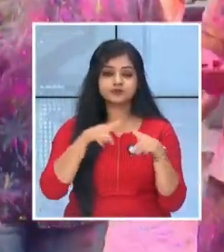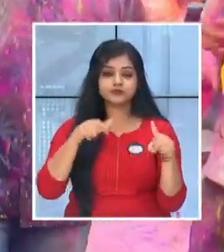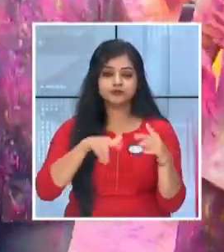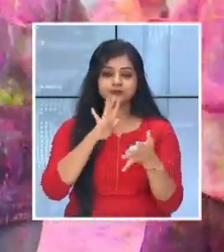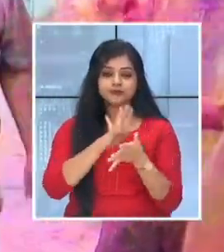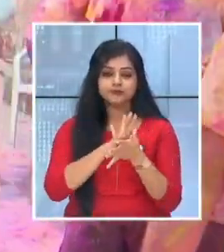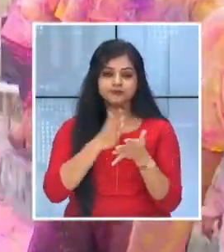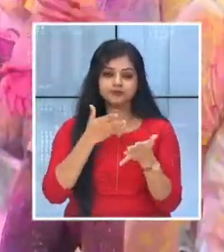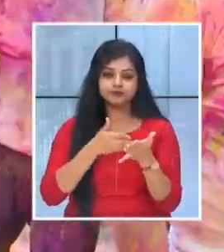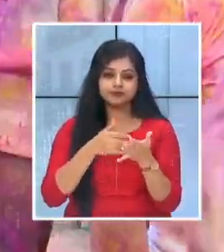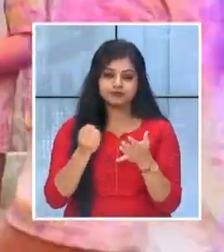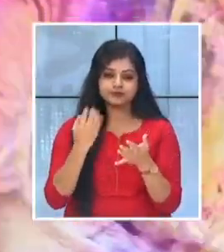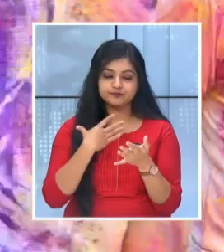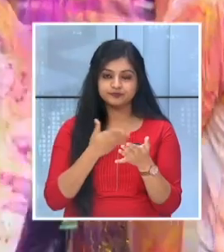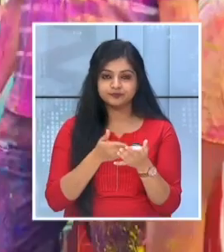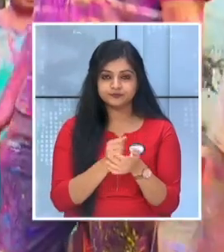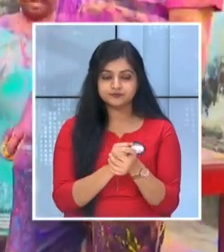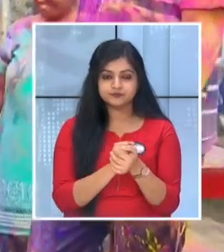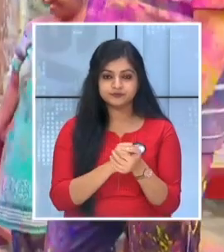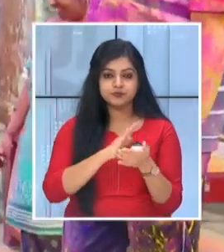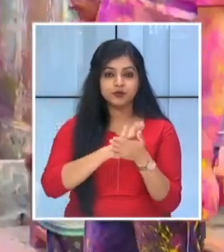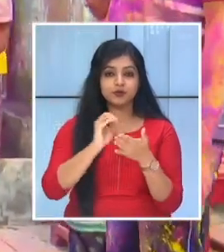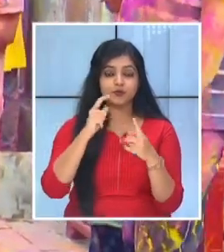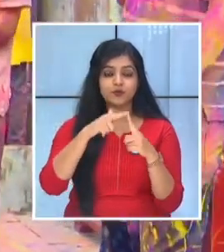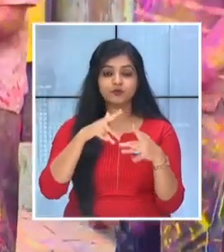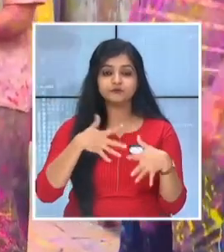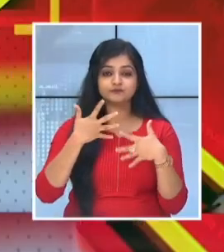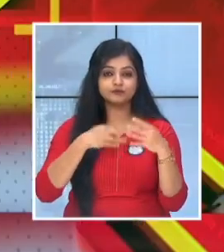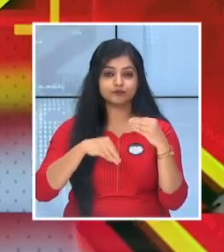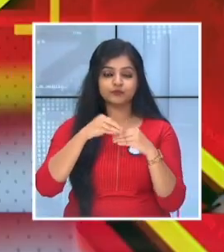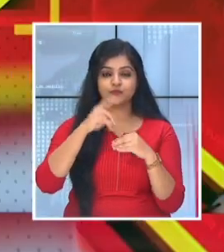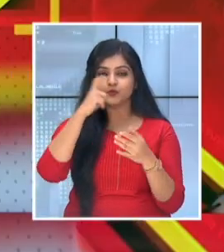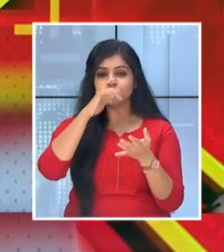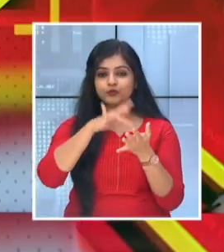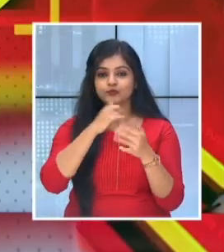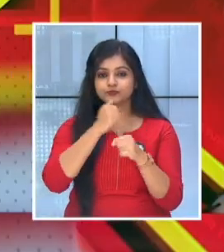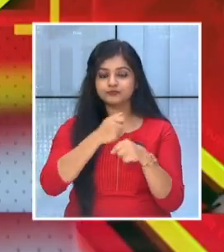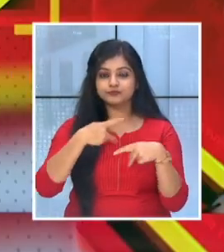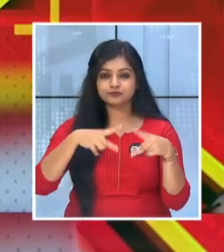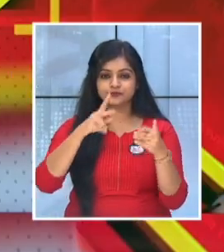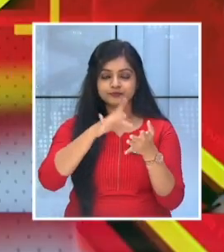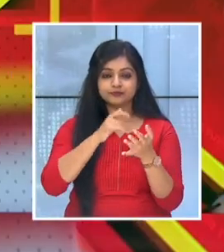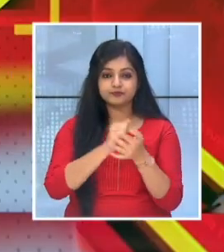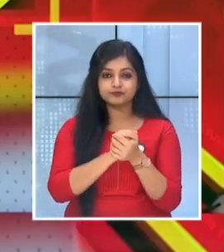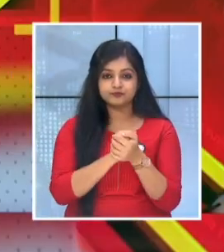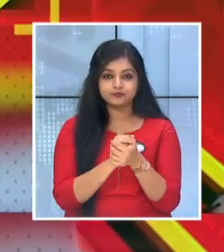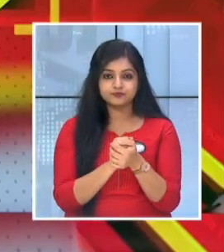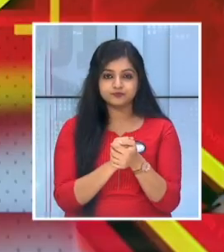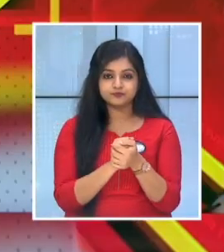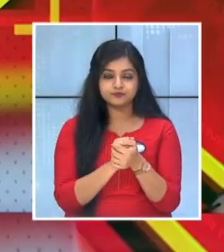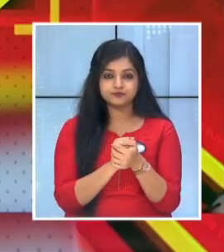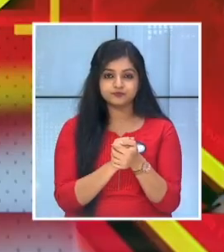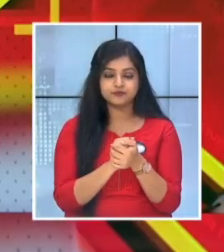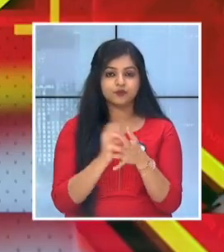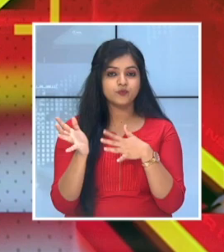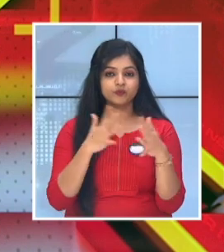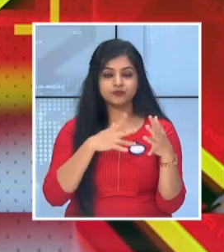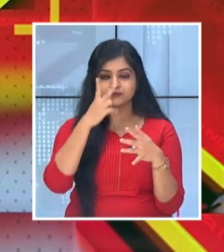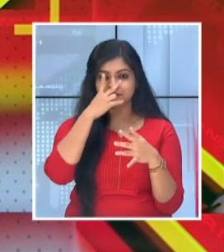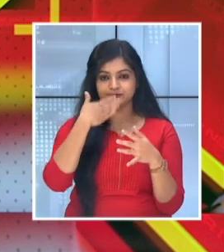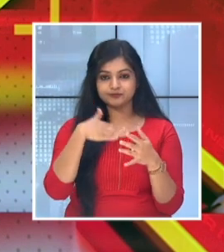പ്രവിത. ശരി, വലിയ ഹോളി ആഘോഷത്തിലാണ് കോഴിക്കോട്ടെ ഗുജറാത്തി സ്ട്രീറ്റിലുള്ളവർ. ഒപ്പം രാഹുൽ സുരേഷും. നോക്കാമിനി